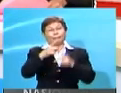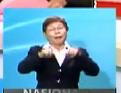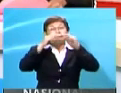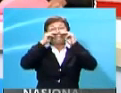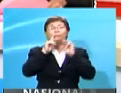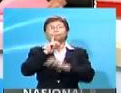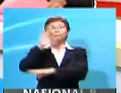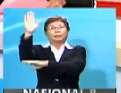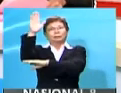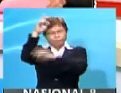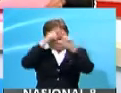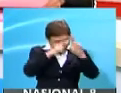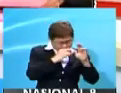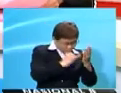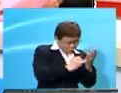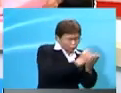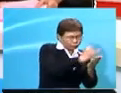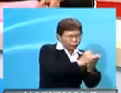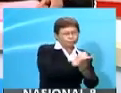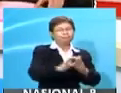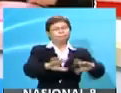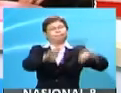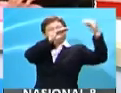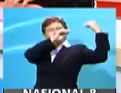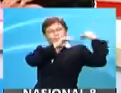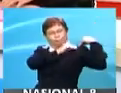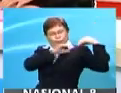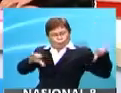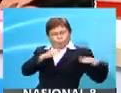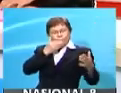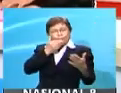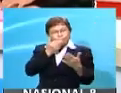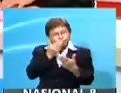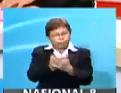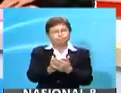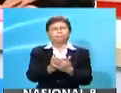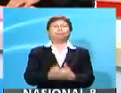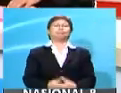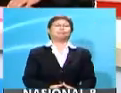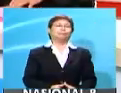terus setia dan memastikan tanggungjawab yang diamanahkan dilaksanakan dengan